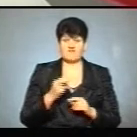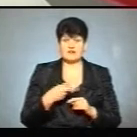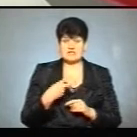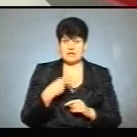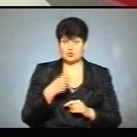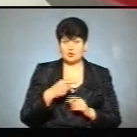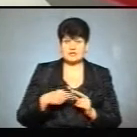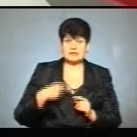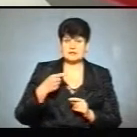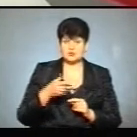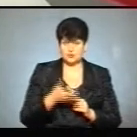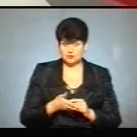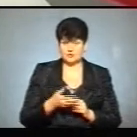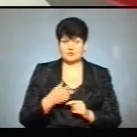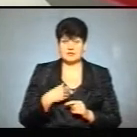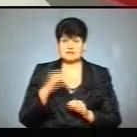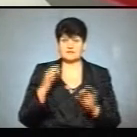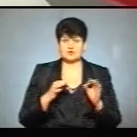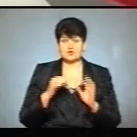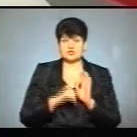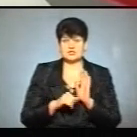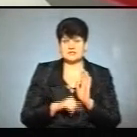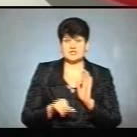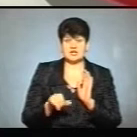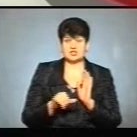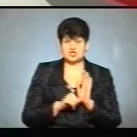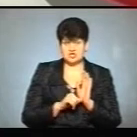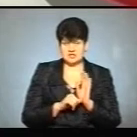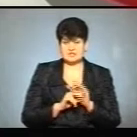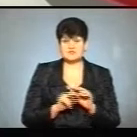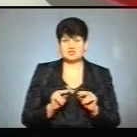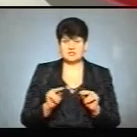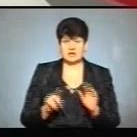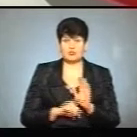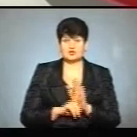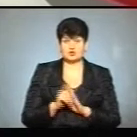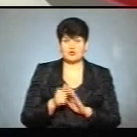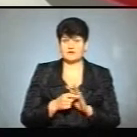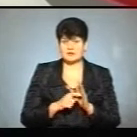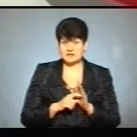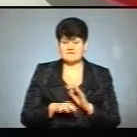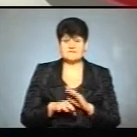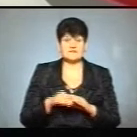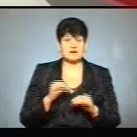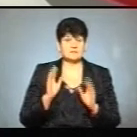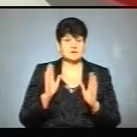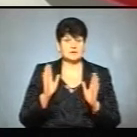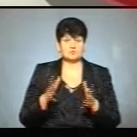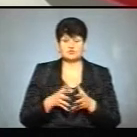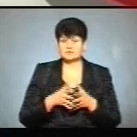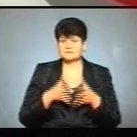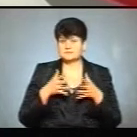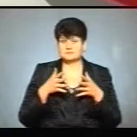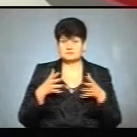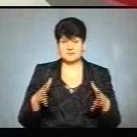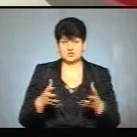20-му році наступному у нас, до речі, за квотою 66 вчителів початкових класів, так що вибір буде вже для